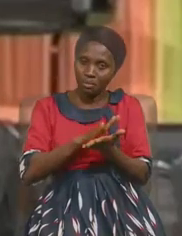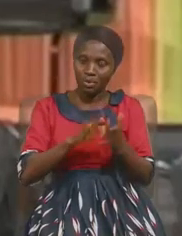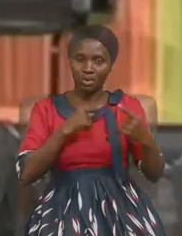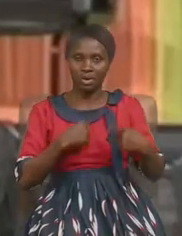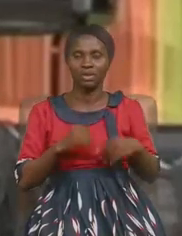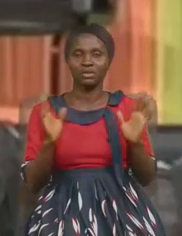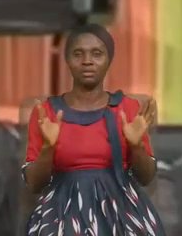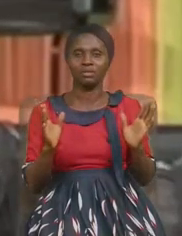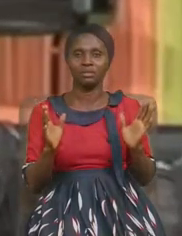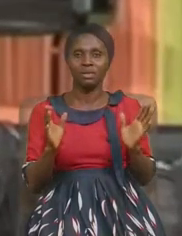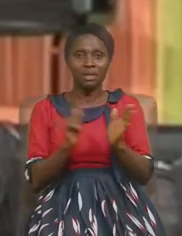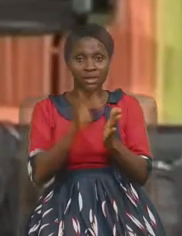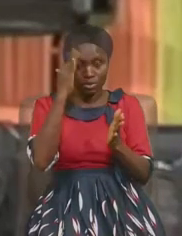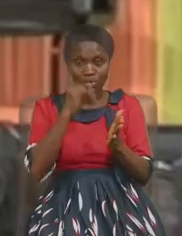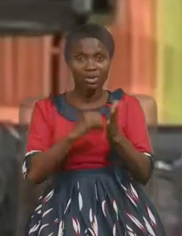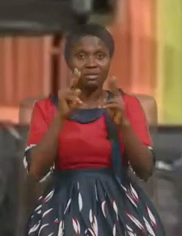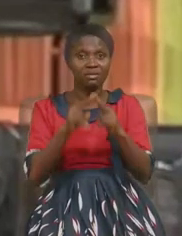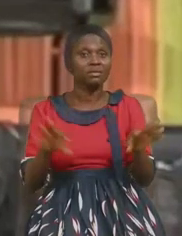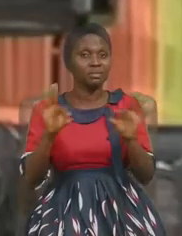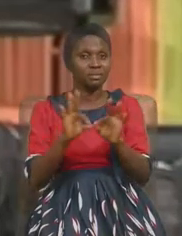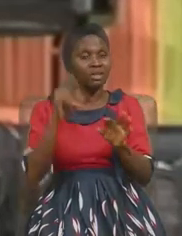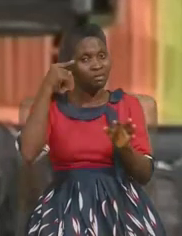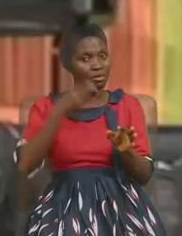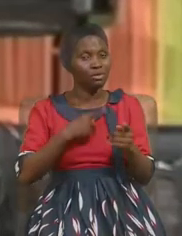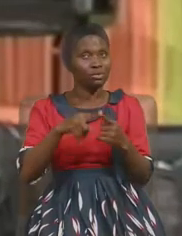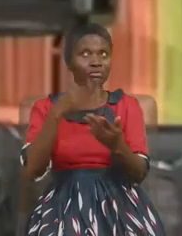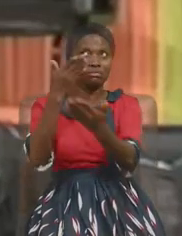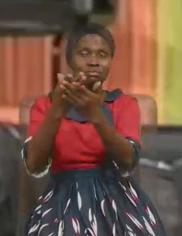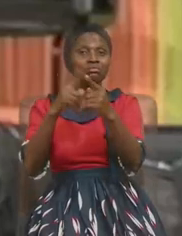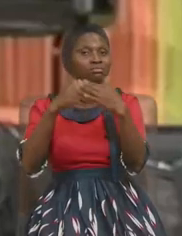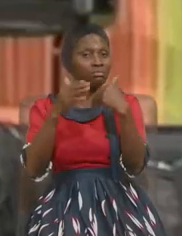c'est nécessaire pour que nous puissions aller au ciel.